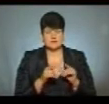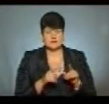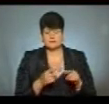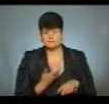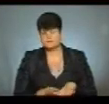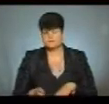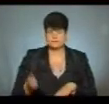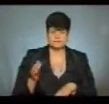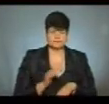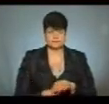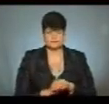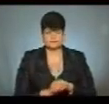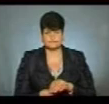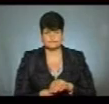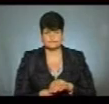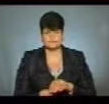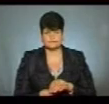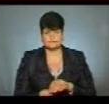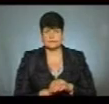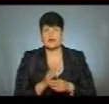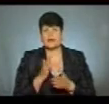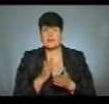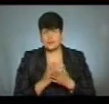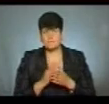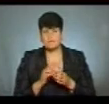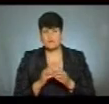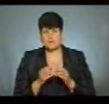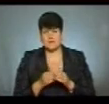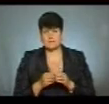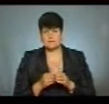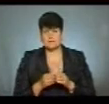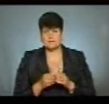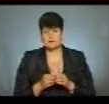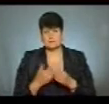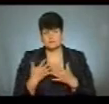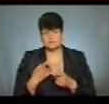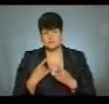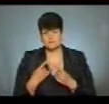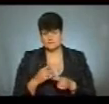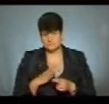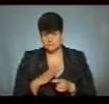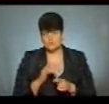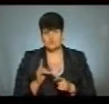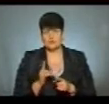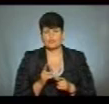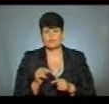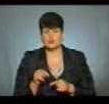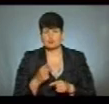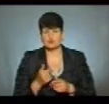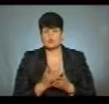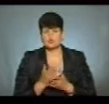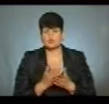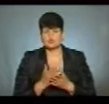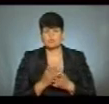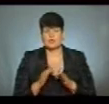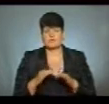критична. І є проблема, Автомайдан це висвітлював, що в цьому році в службі автомобільних доріг